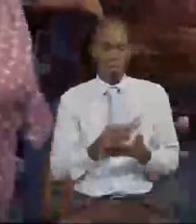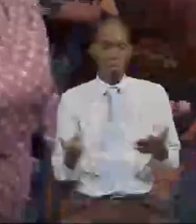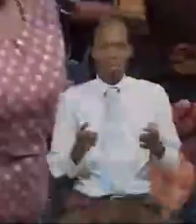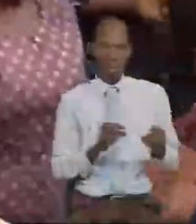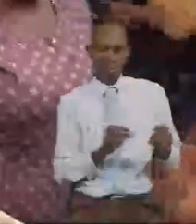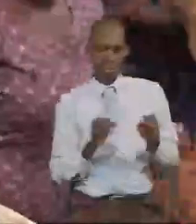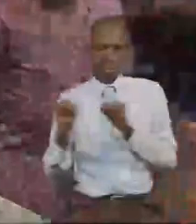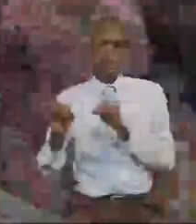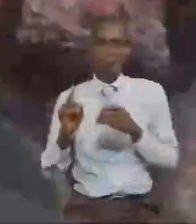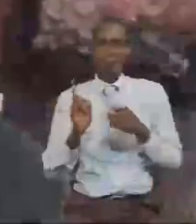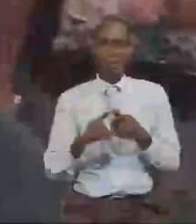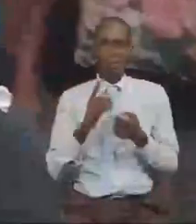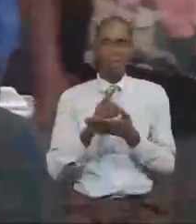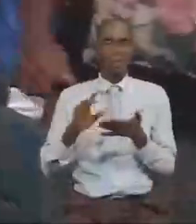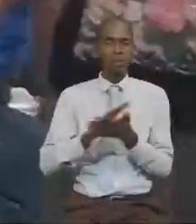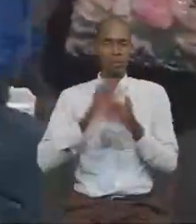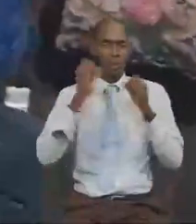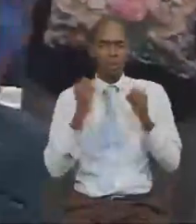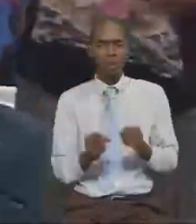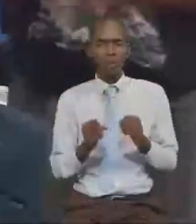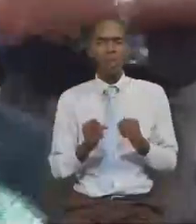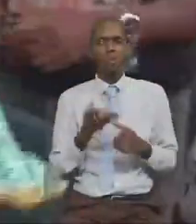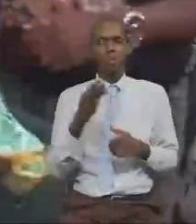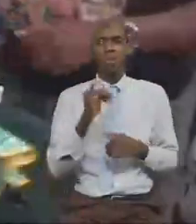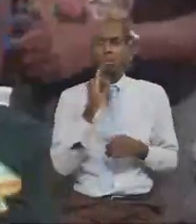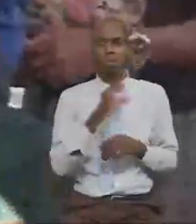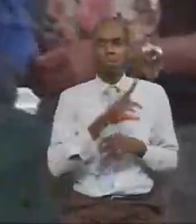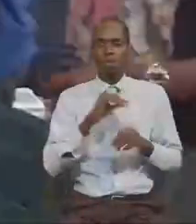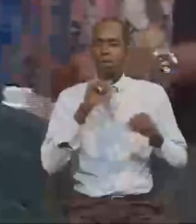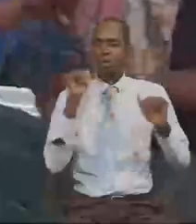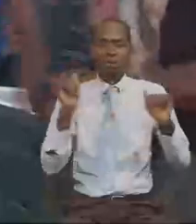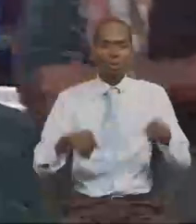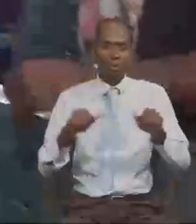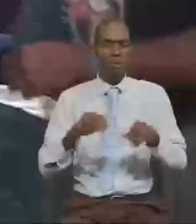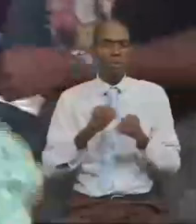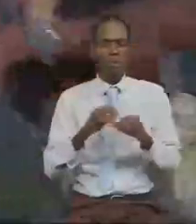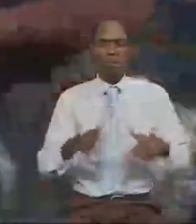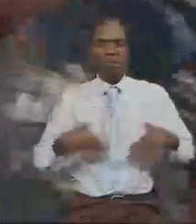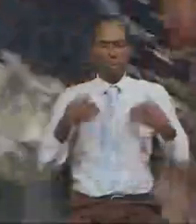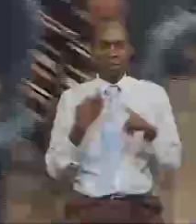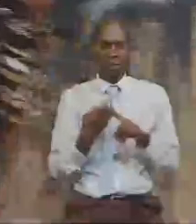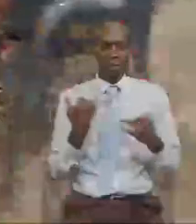débranche-toi et branche-toi à la puissance surnaturelle. Il n'y a plus d'impossibilité dans ta vie à part de ce soir.